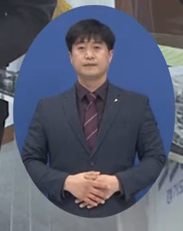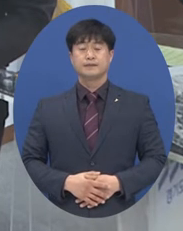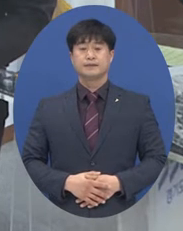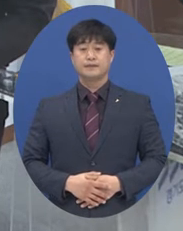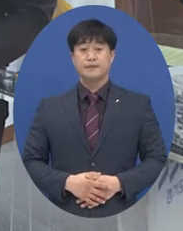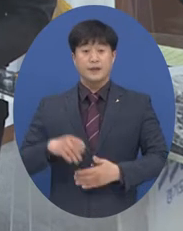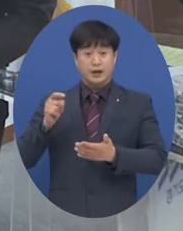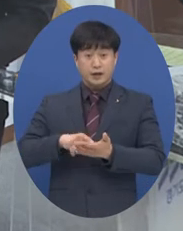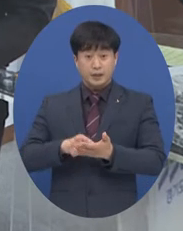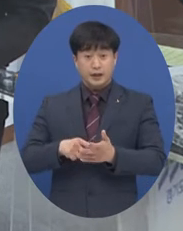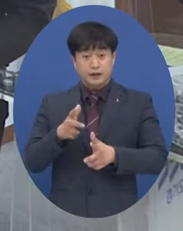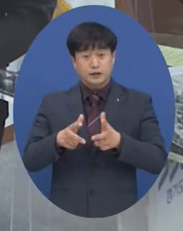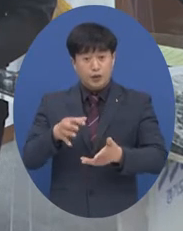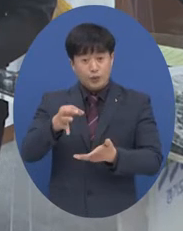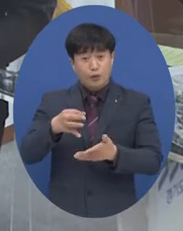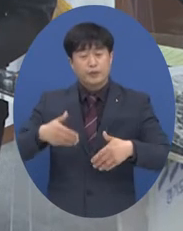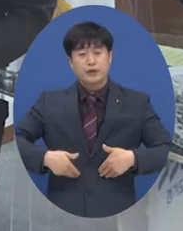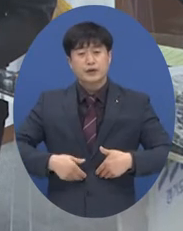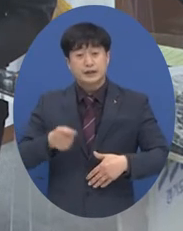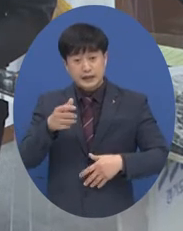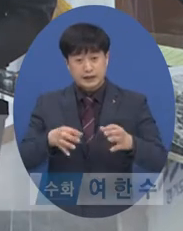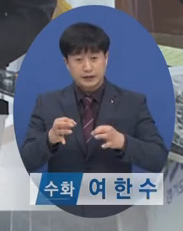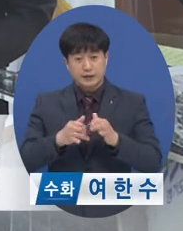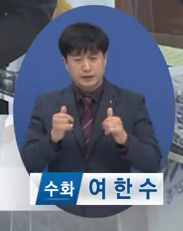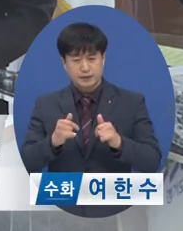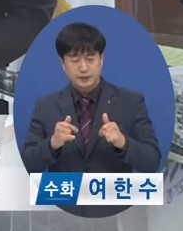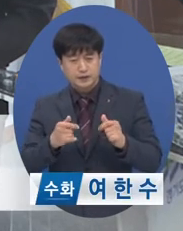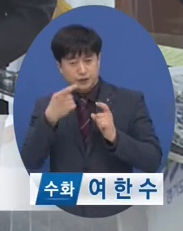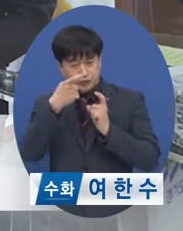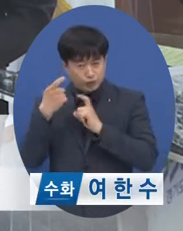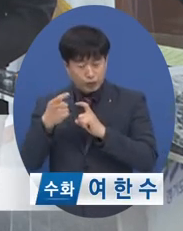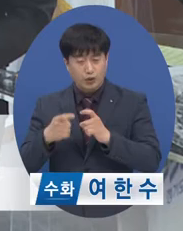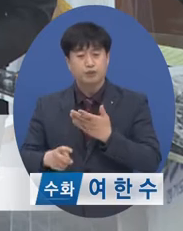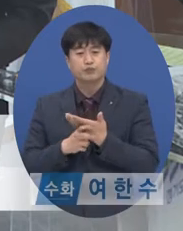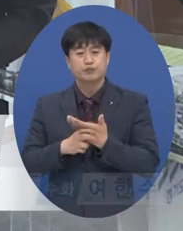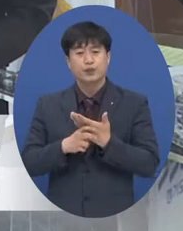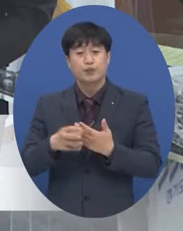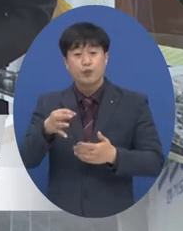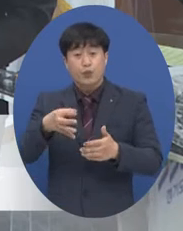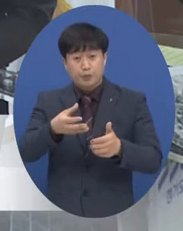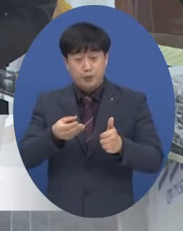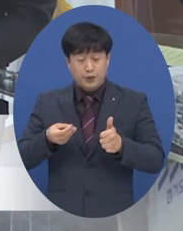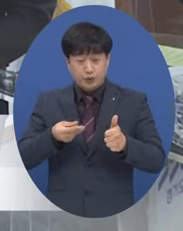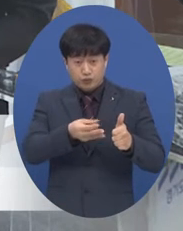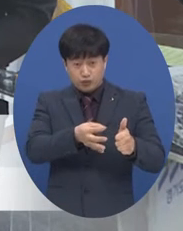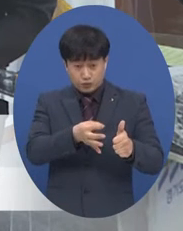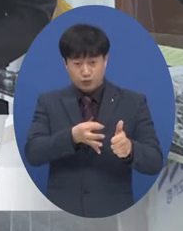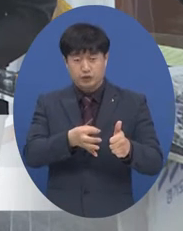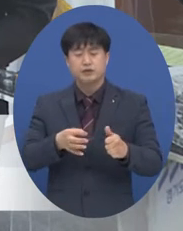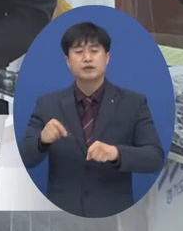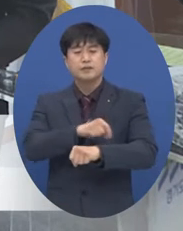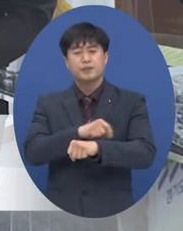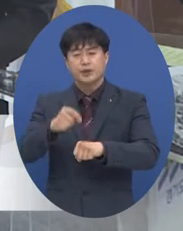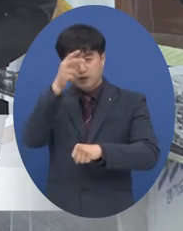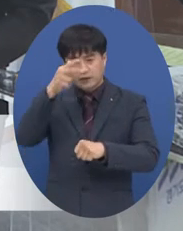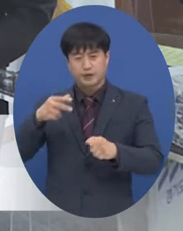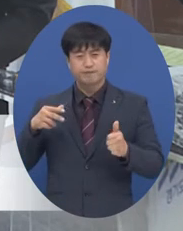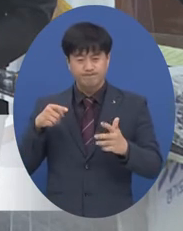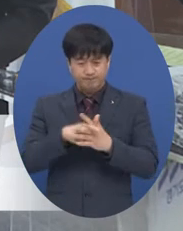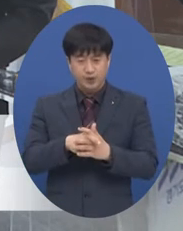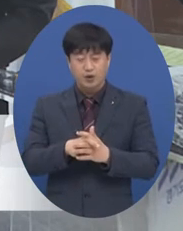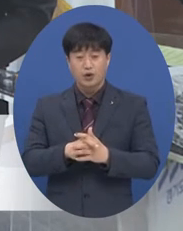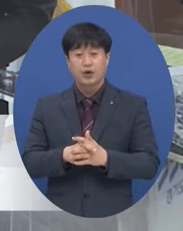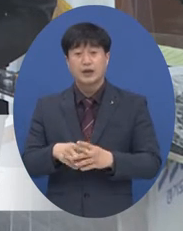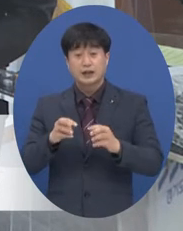급하게 사업 자금이 필요한 소상공인들을 노린 불법 대부업자 들이 경기도 특사경 의 덜미를 잡혔습니다 부동산을 담보로